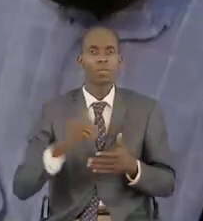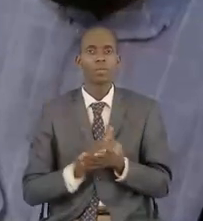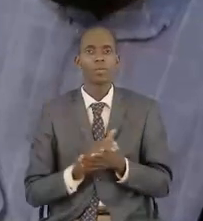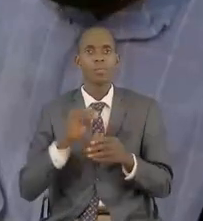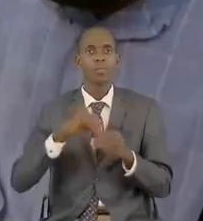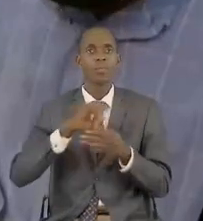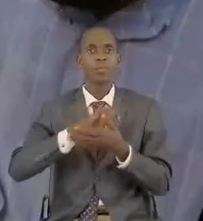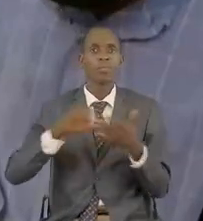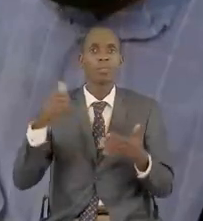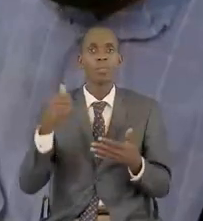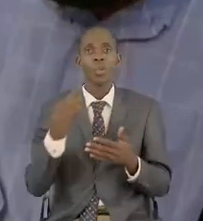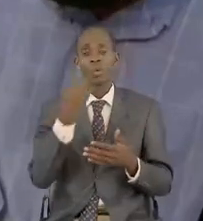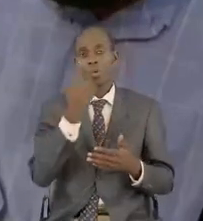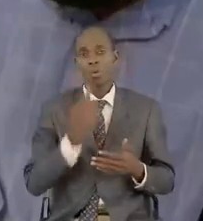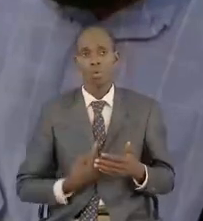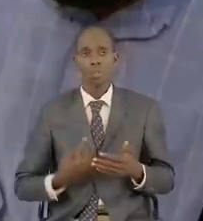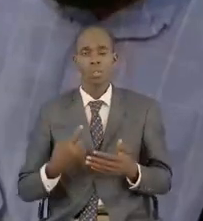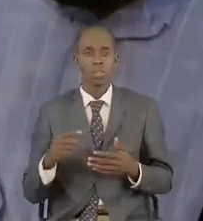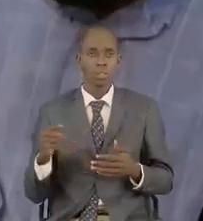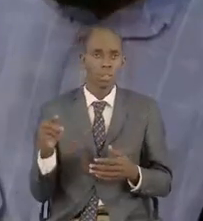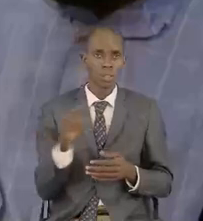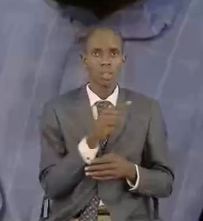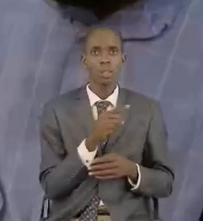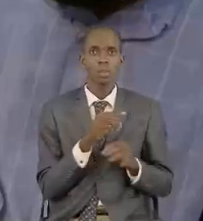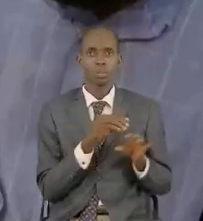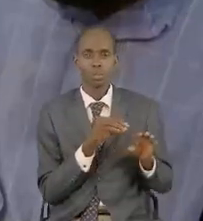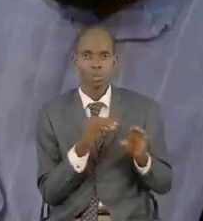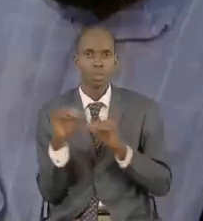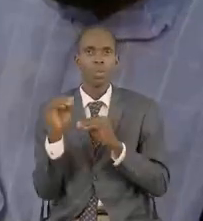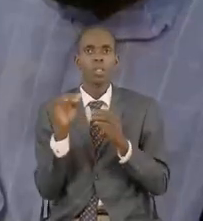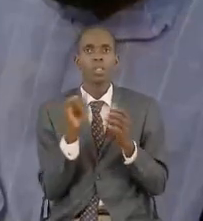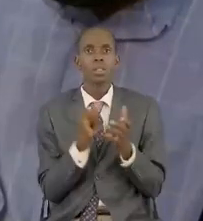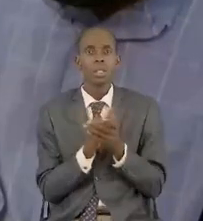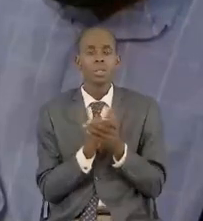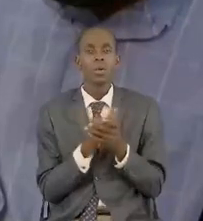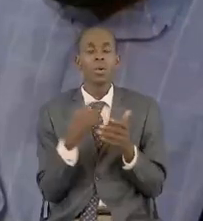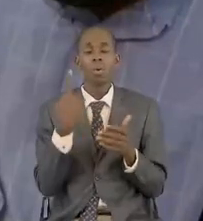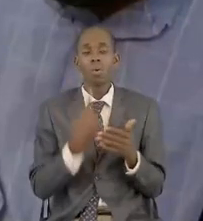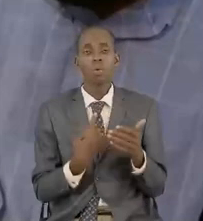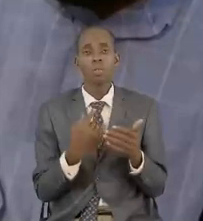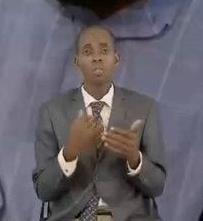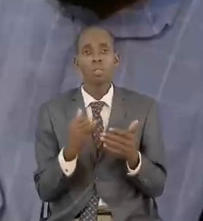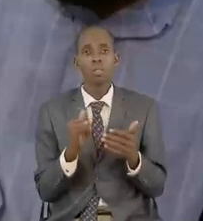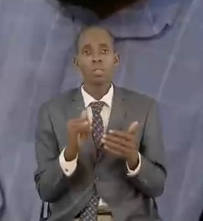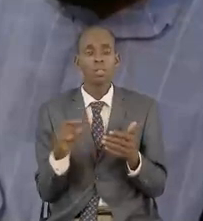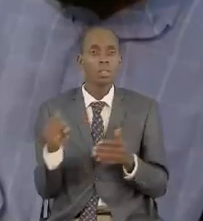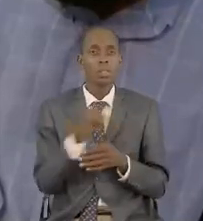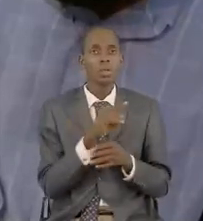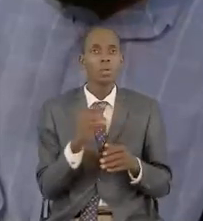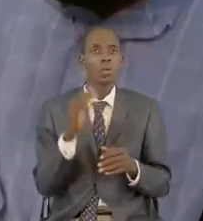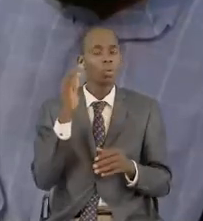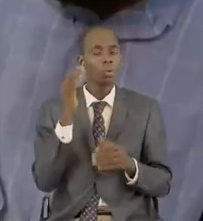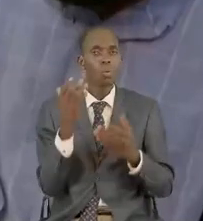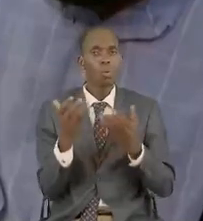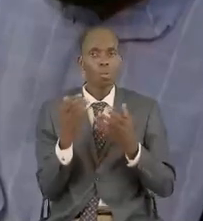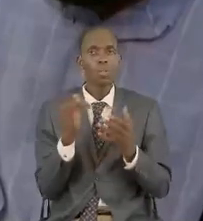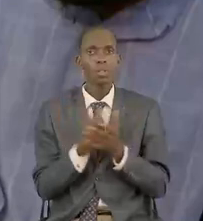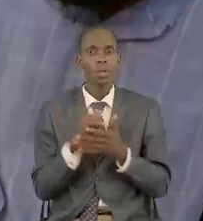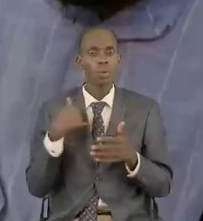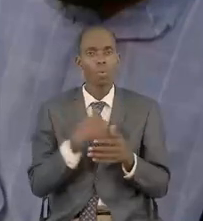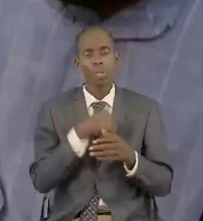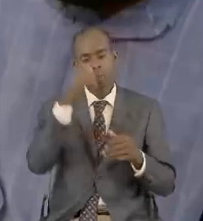et nous recommandait seulement de nous souvenir des pauvres ce